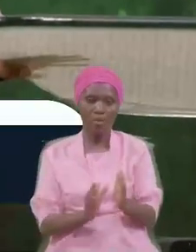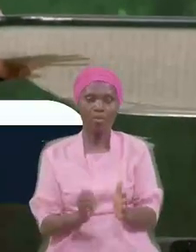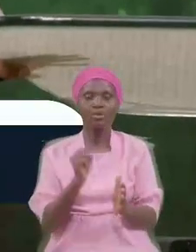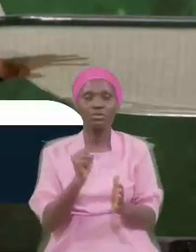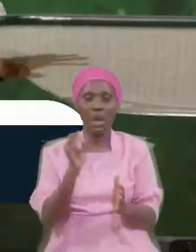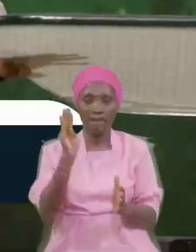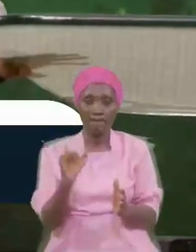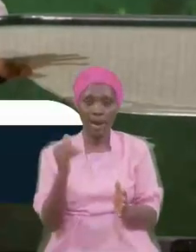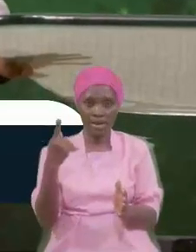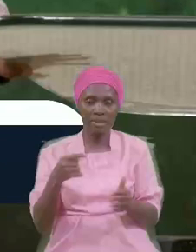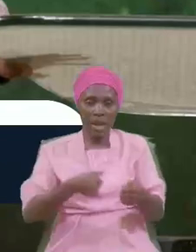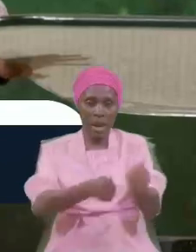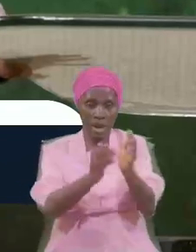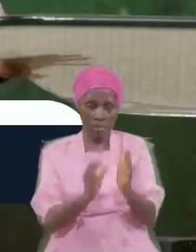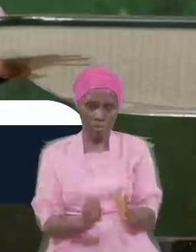par les apôtres.